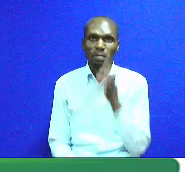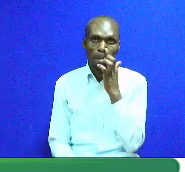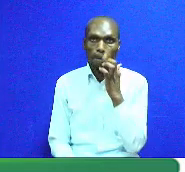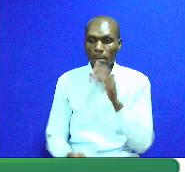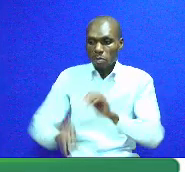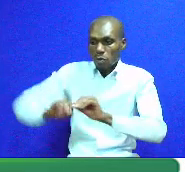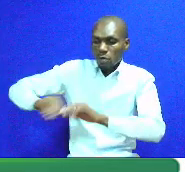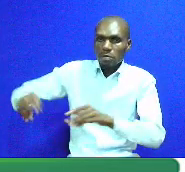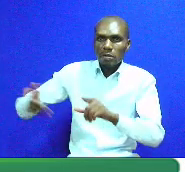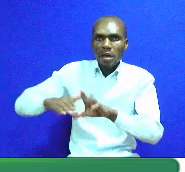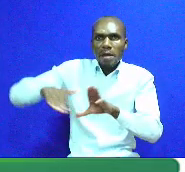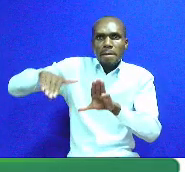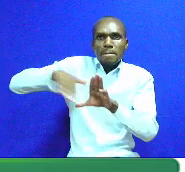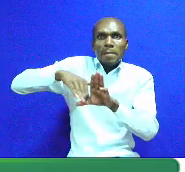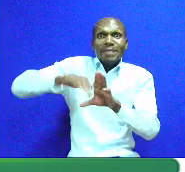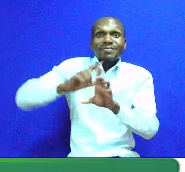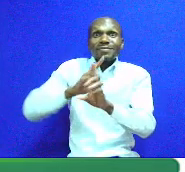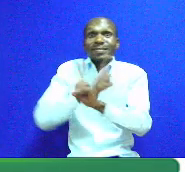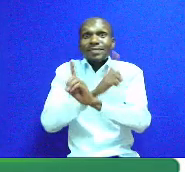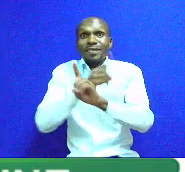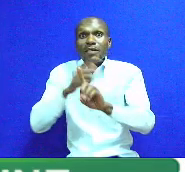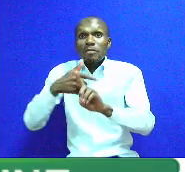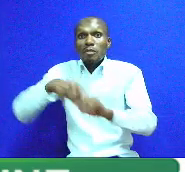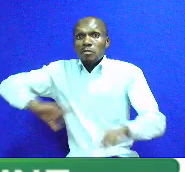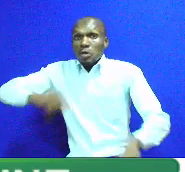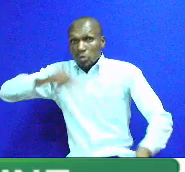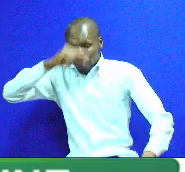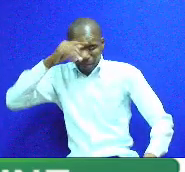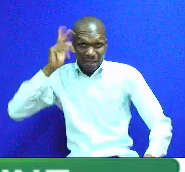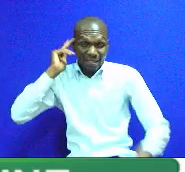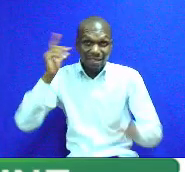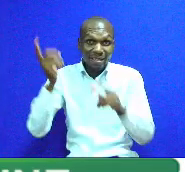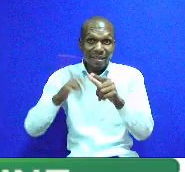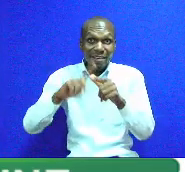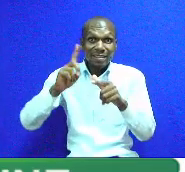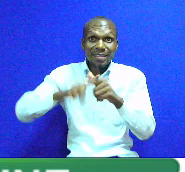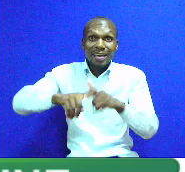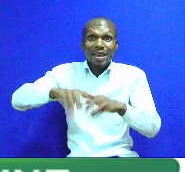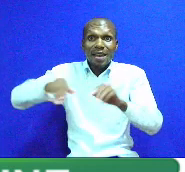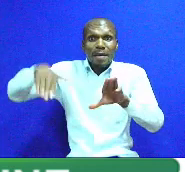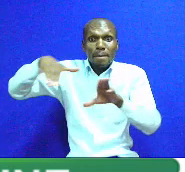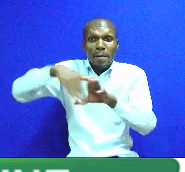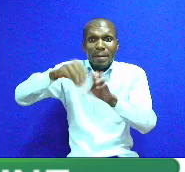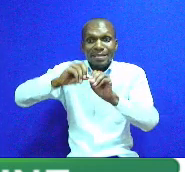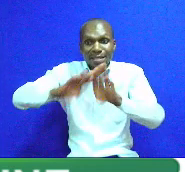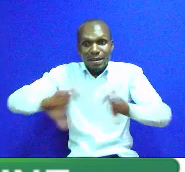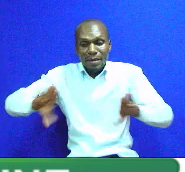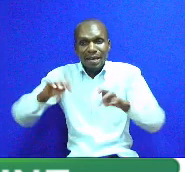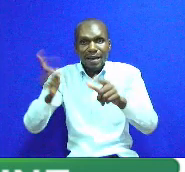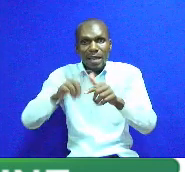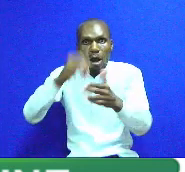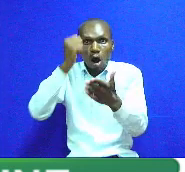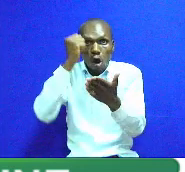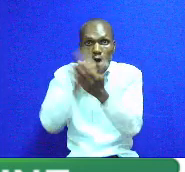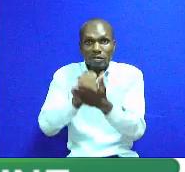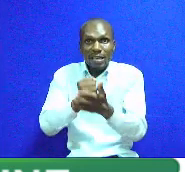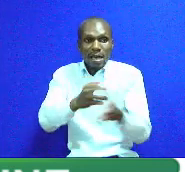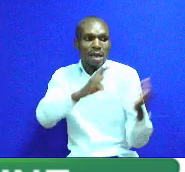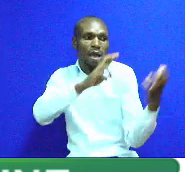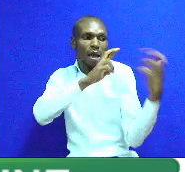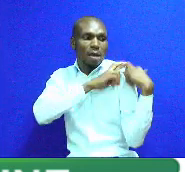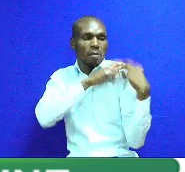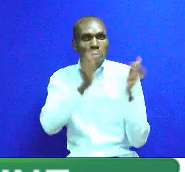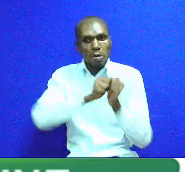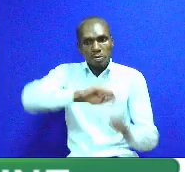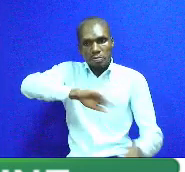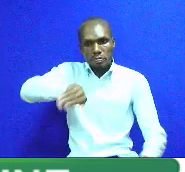Nigabo watani au au kuruwa se serikali ya kaunti ya Kisi abaraibe chiro na boigaba ubisa kuruwa se kiombekerige tenerete bintu bitana ine